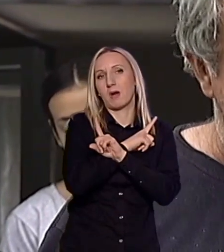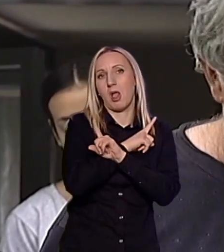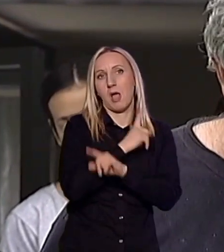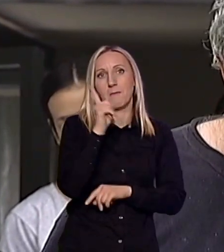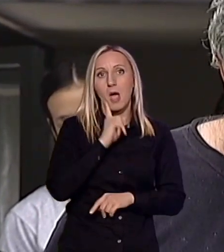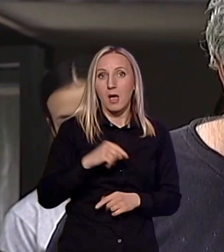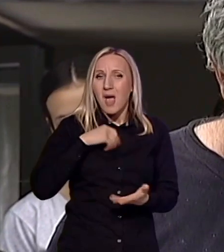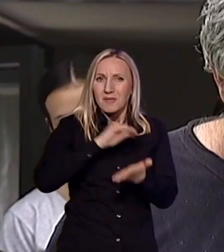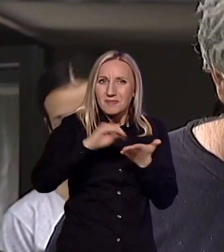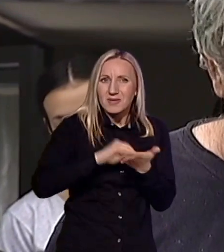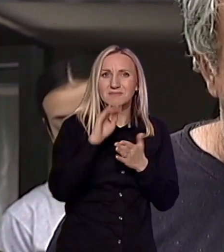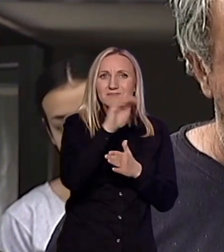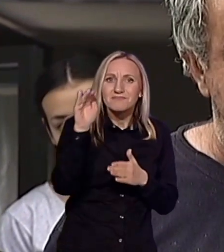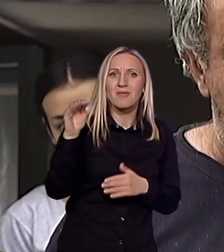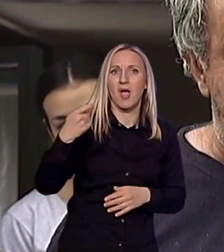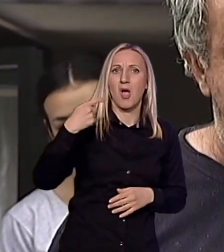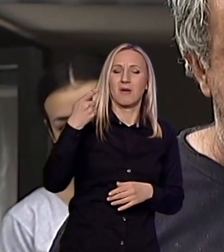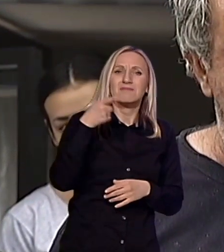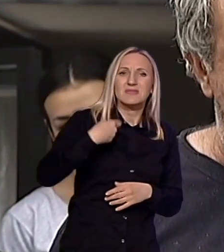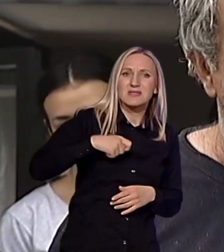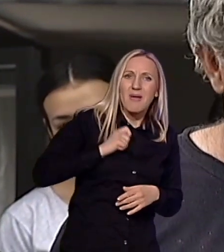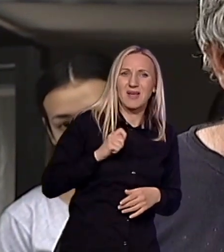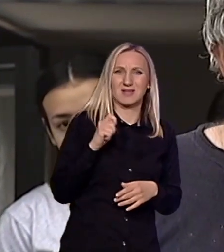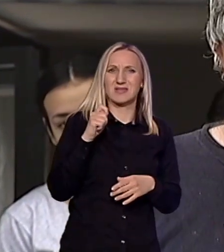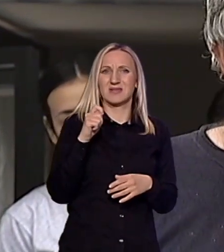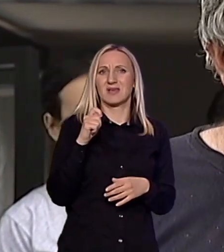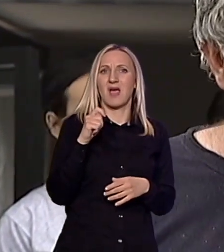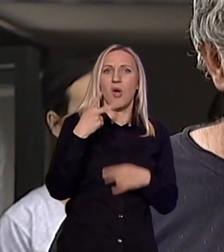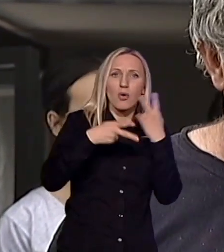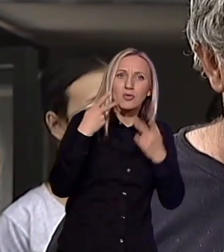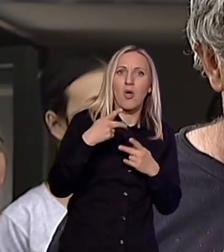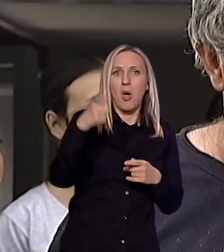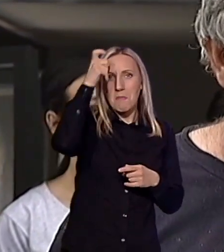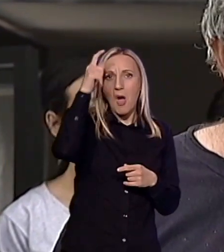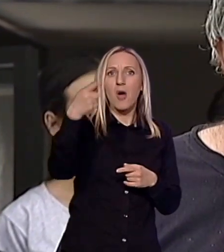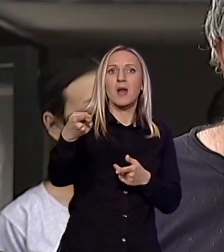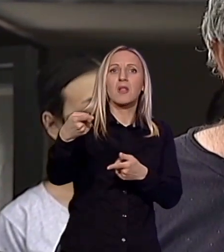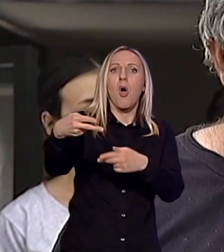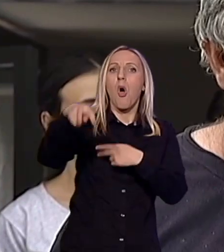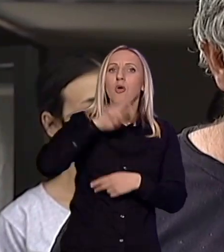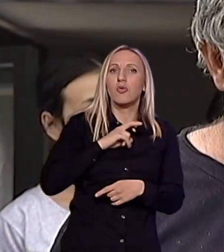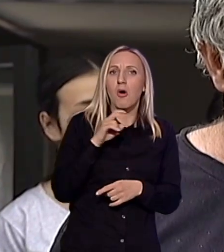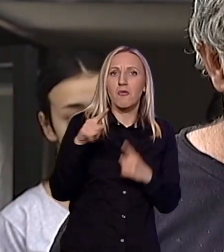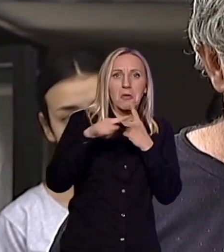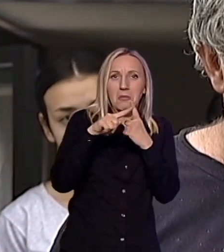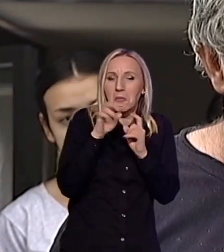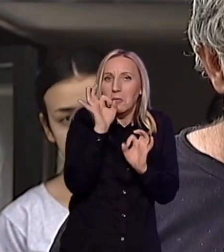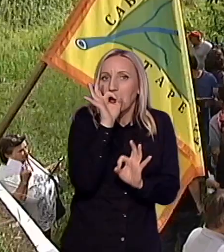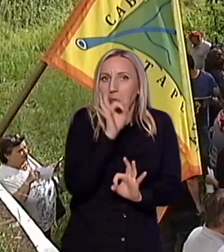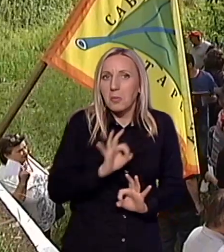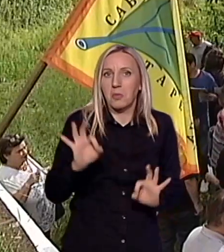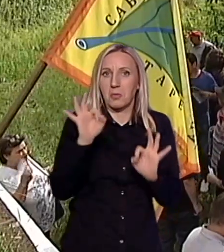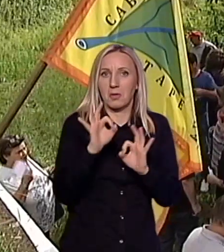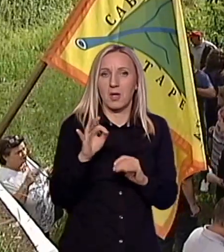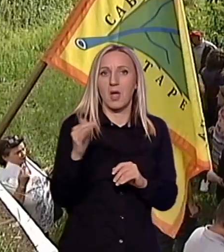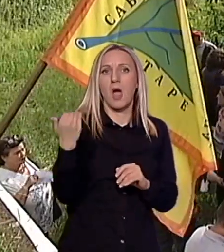I pisao sam unutrašnju kontrolu u Beograd dva puta. Ništa pozitivno nisu mi odgovorili. Zvali su me u